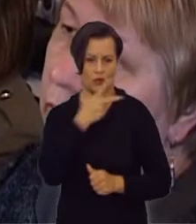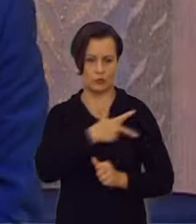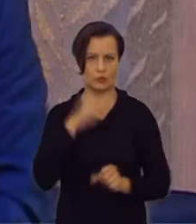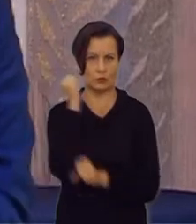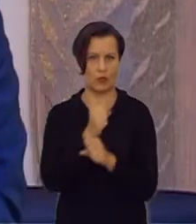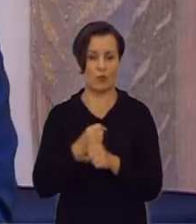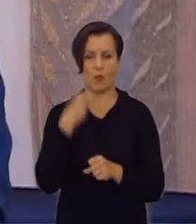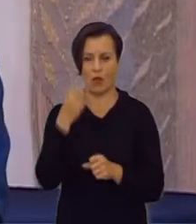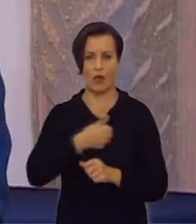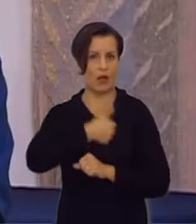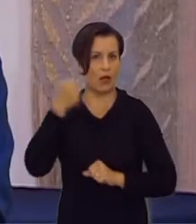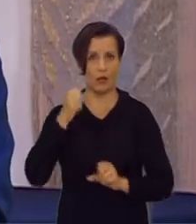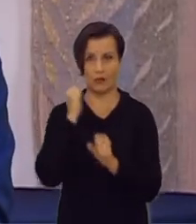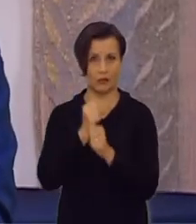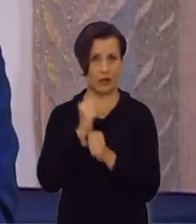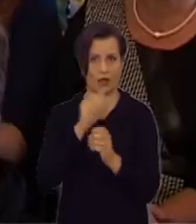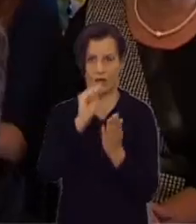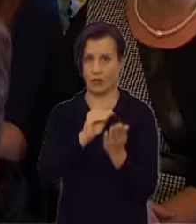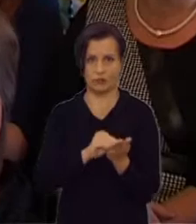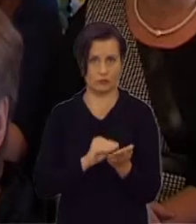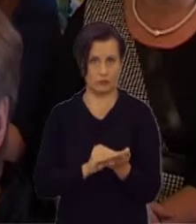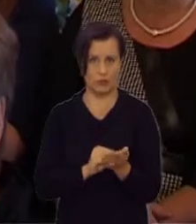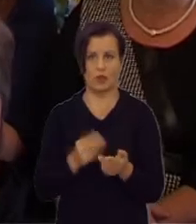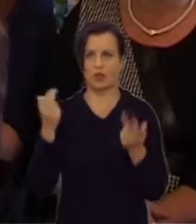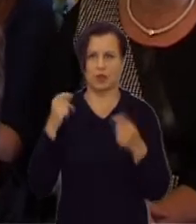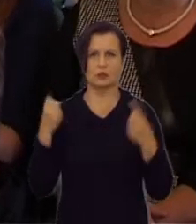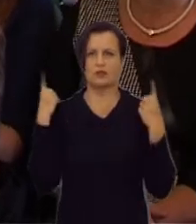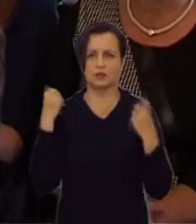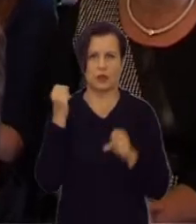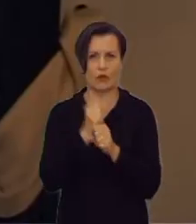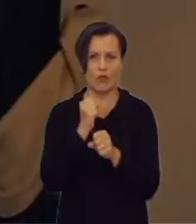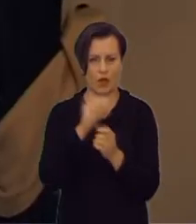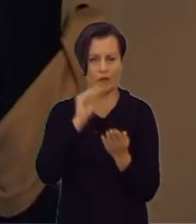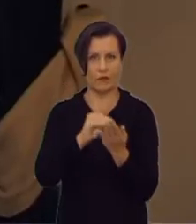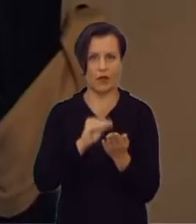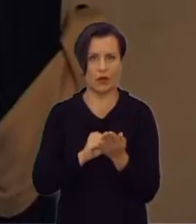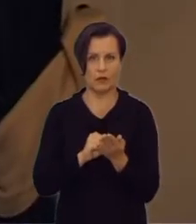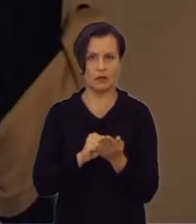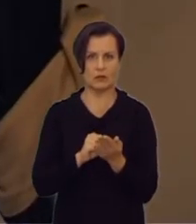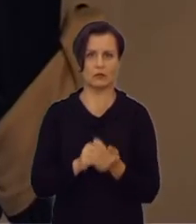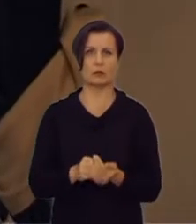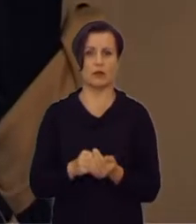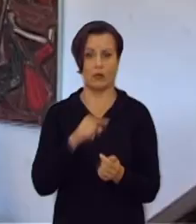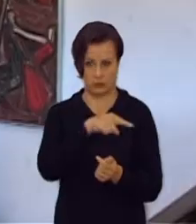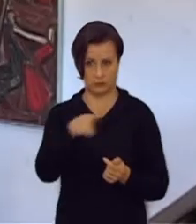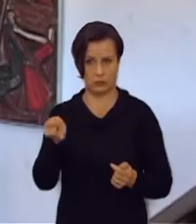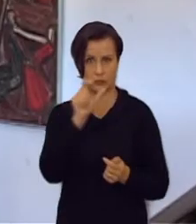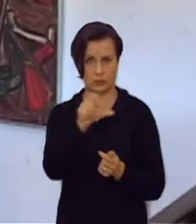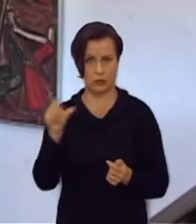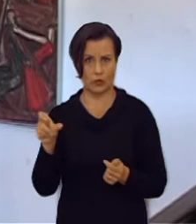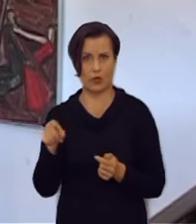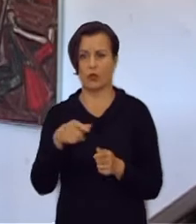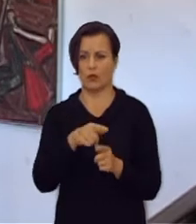ir puikius darbo rezultatus. Ir yra tikrai, man atrodo, didžiausias jų darbo vertinimas, kada tie žmonės, kuriems tikrai